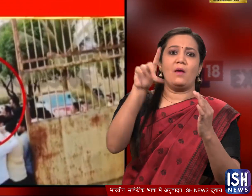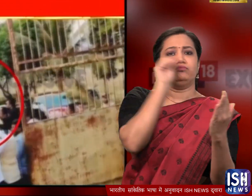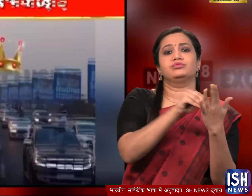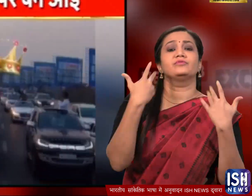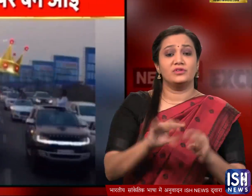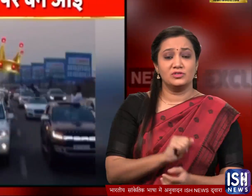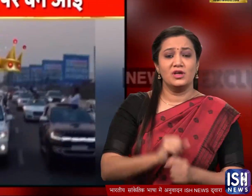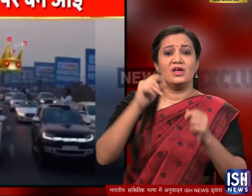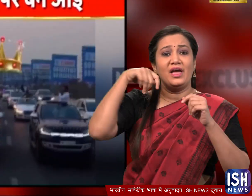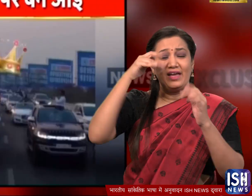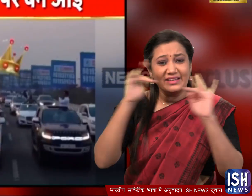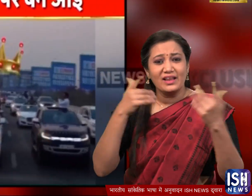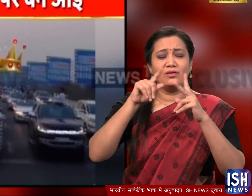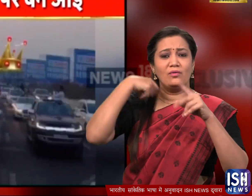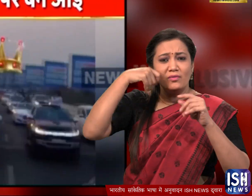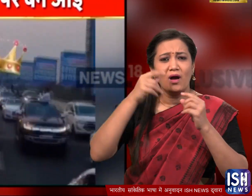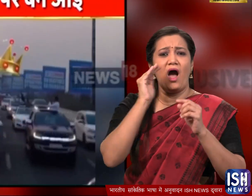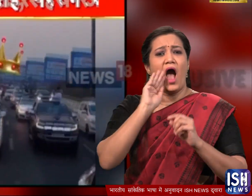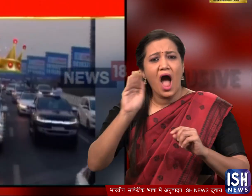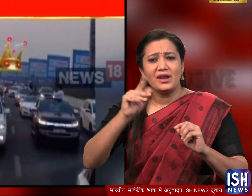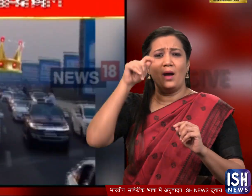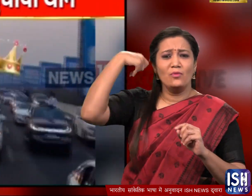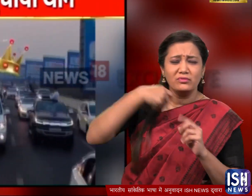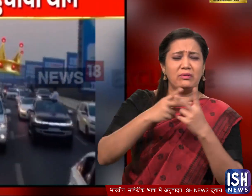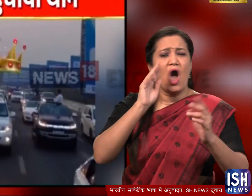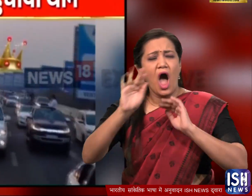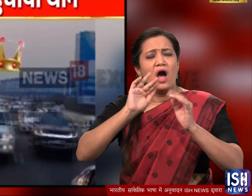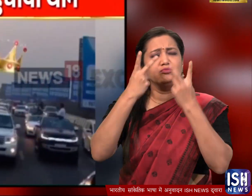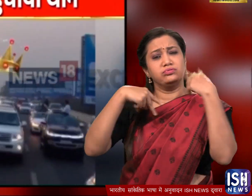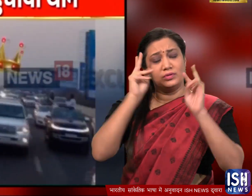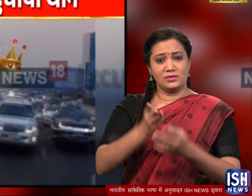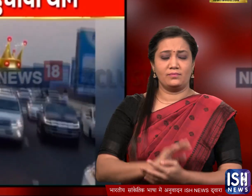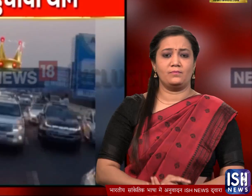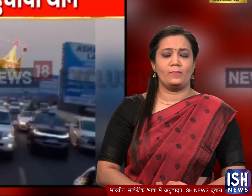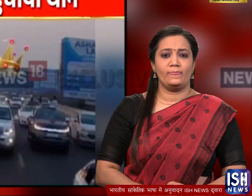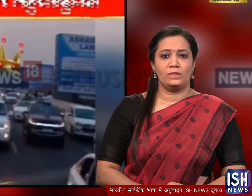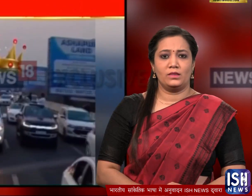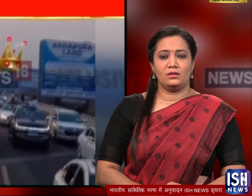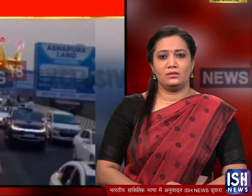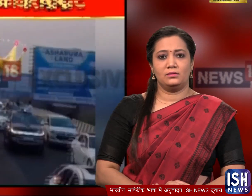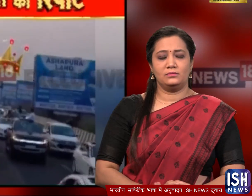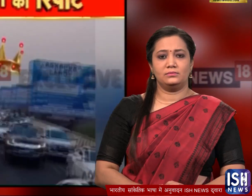दर्ज कर लिया। इंटरनेट पर डाले गए वीडियो में फिल्मी गानों की धुनों का भी खूब इस्तेमाल किया गया।